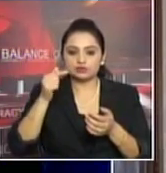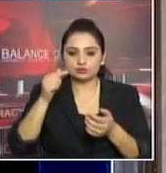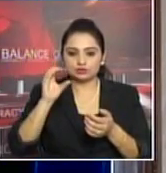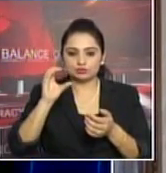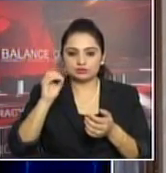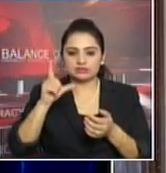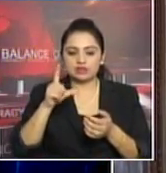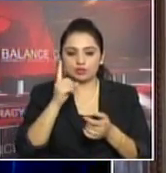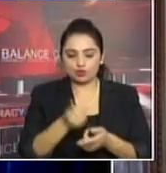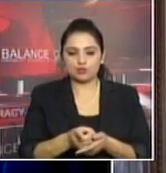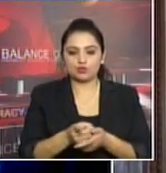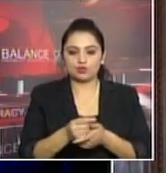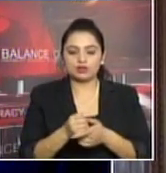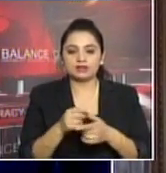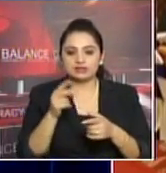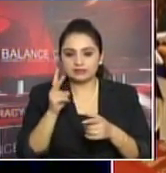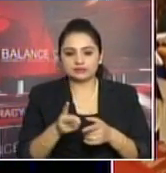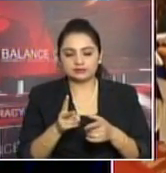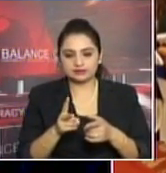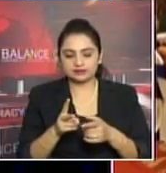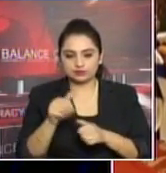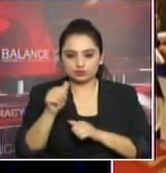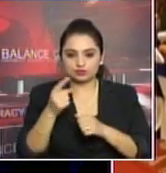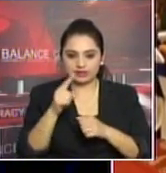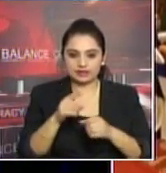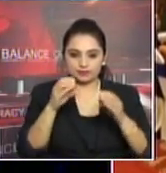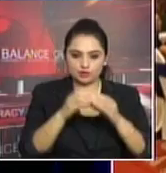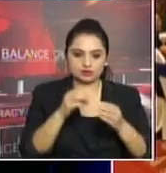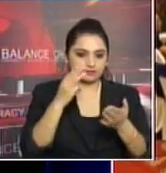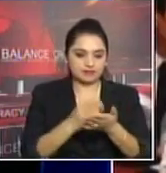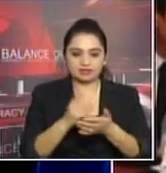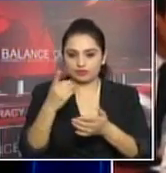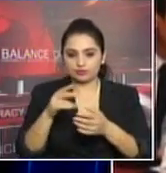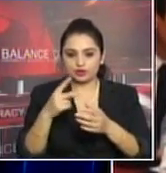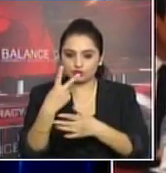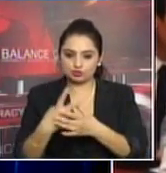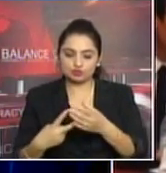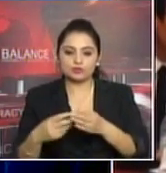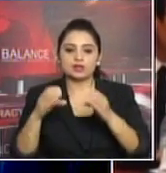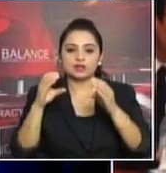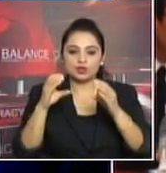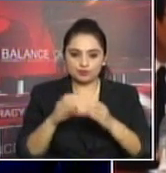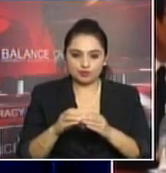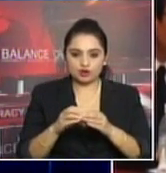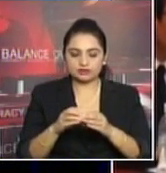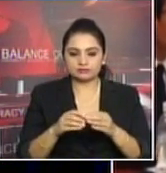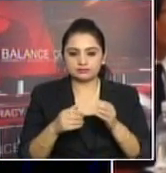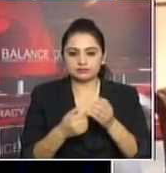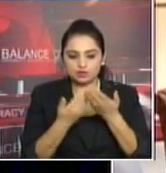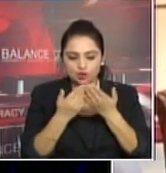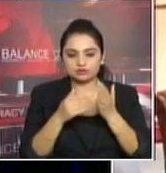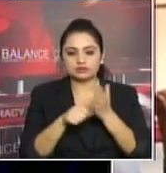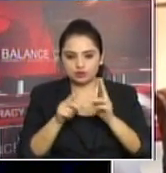सम्झौता र सन्धिको पूरक भाग पनि मानिन्छ, जुन एकपक्षीय रूपमा मात्र नभई बहुपक्षीय रूपमा अध्ययन अनुसन्धान